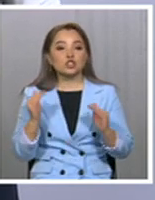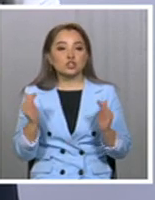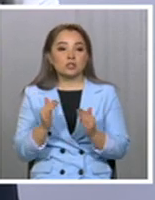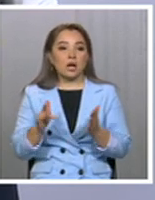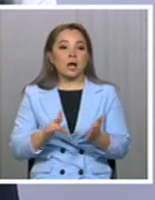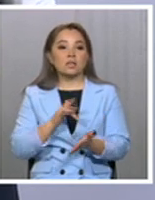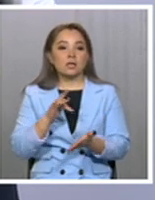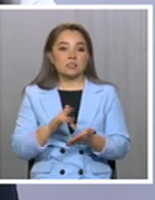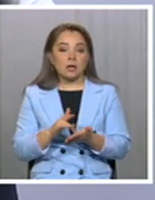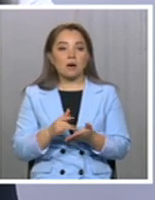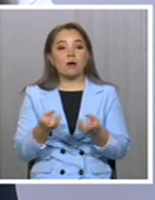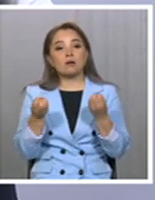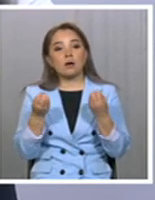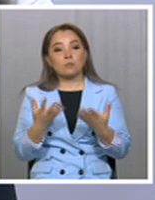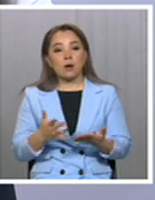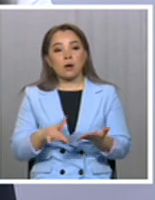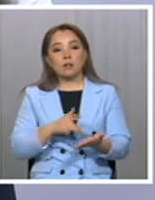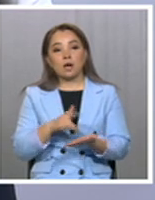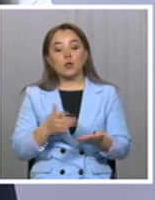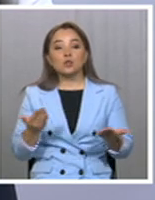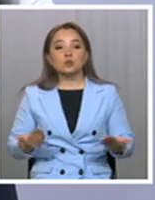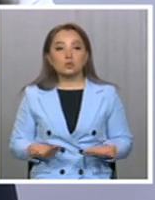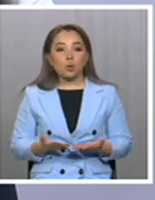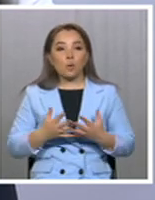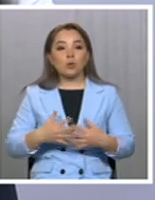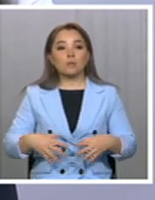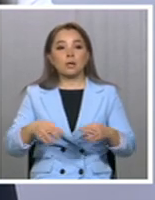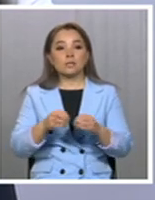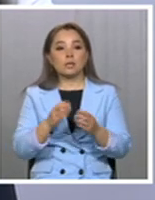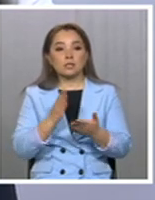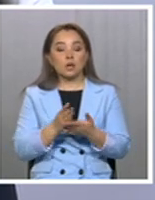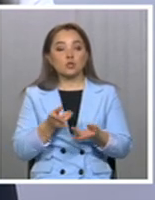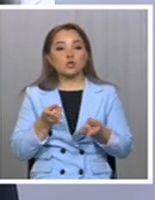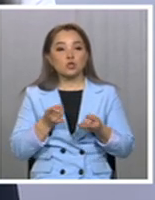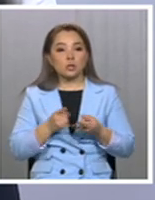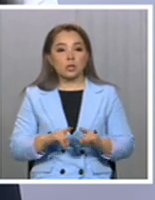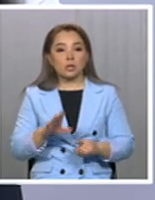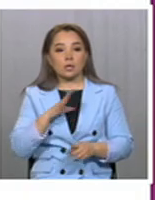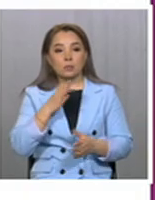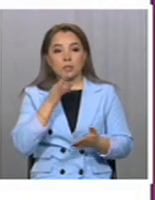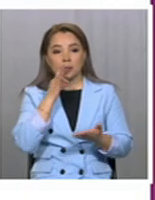қалашығында қарапайым қала тұрғынын отбасында дүниеге келген еді.